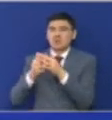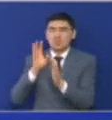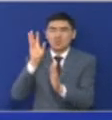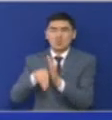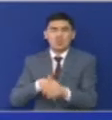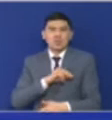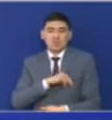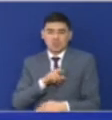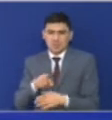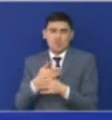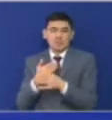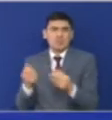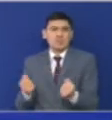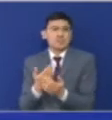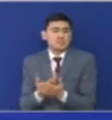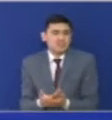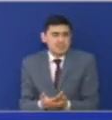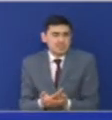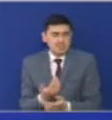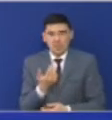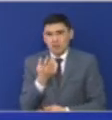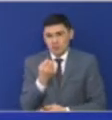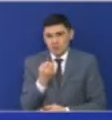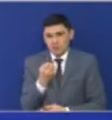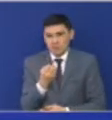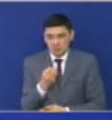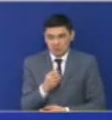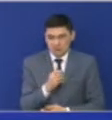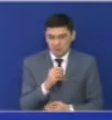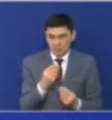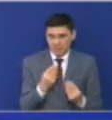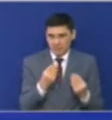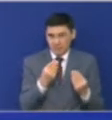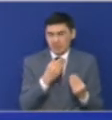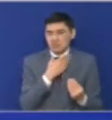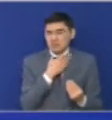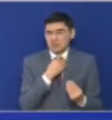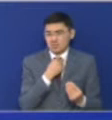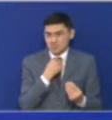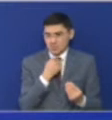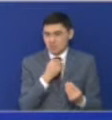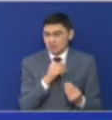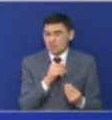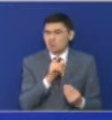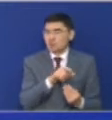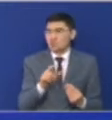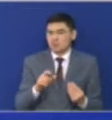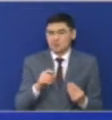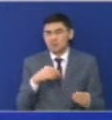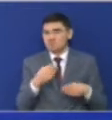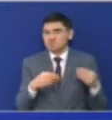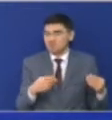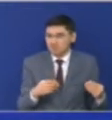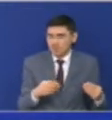пункты города Семей. Также депутаты рассмотрят вопросы о присвоении звания почетный гражданин города Семей, о схеме управления городом и